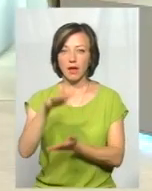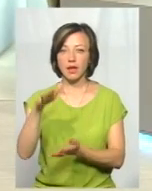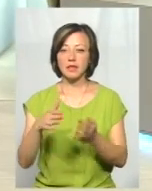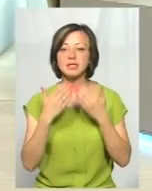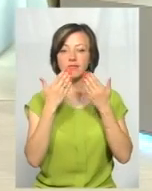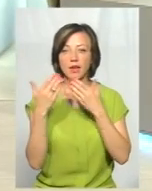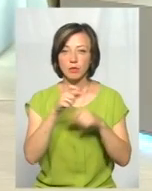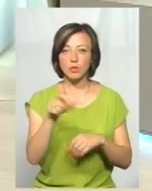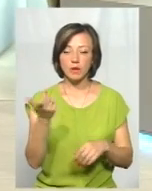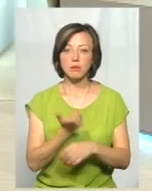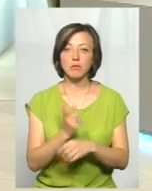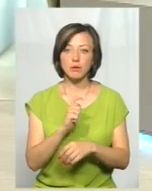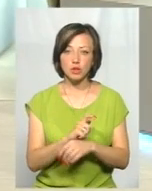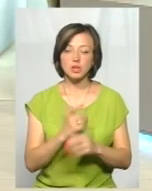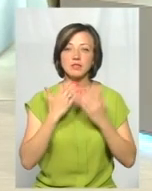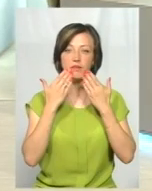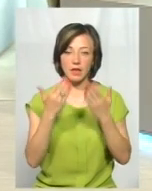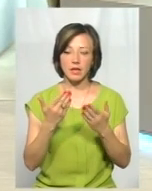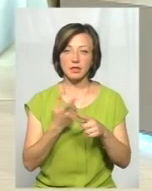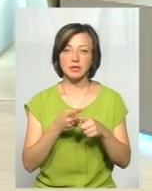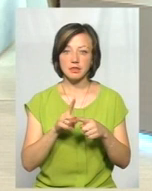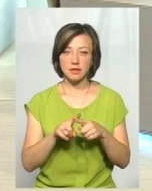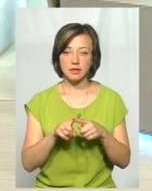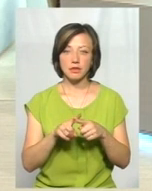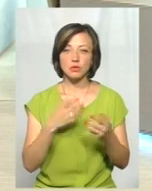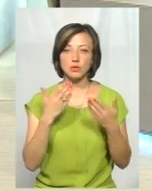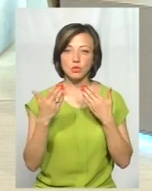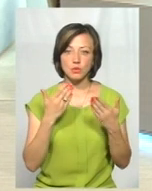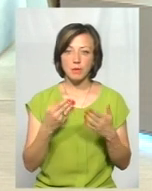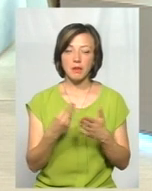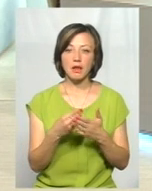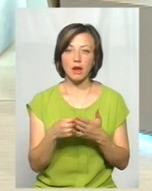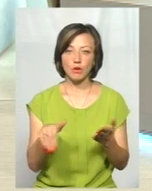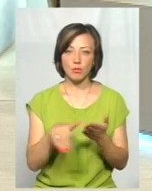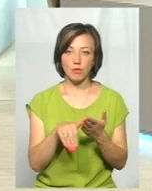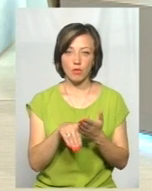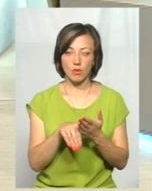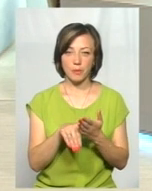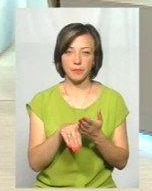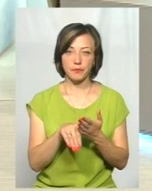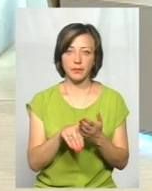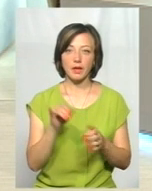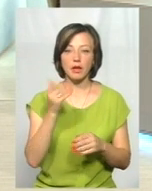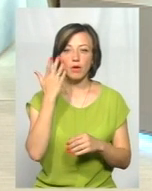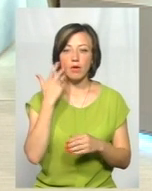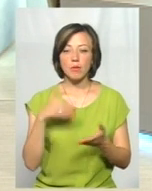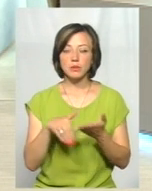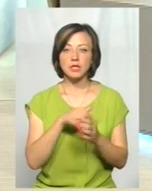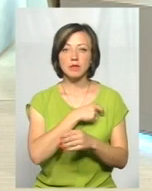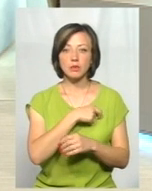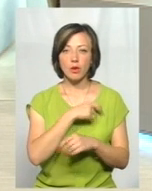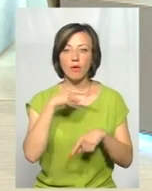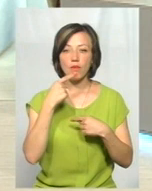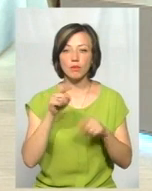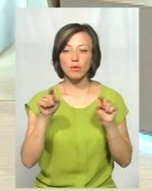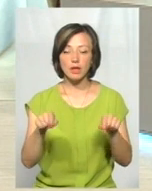І переважна кількість цих якраз звернень стосується саме матеріальної допомоги надання. І коли помічники депутатів, ми